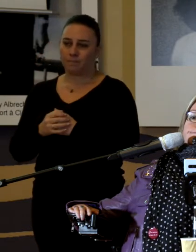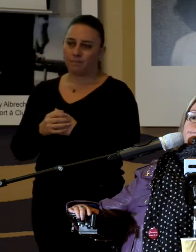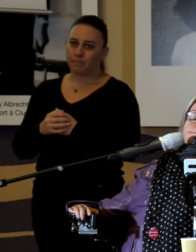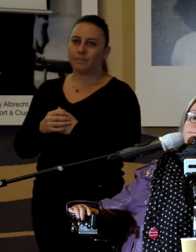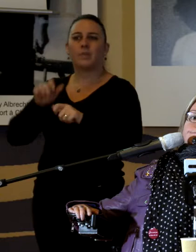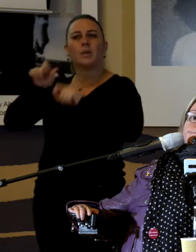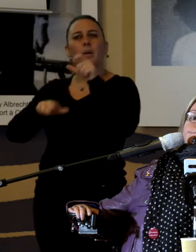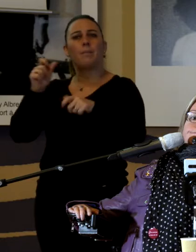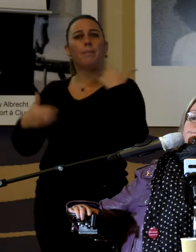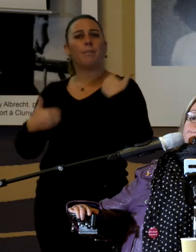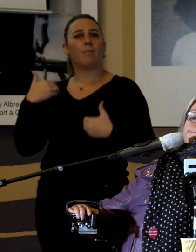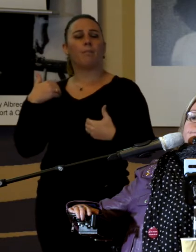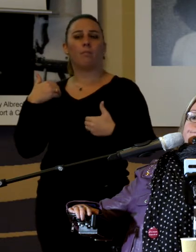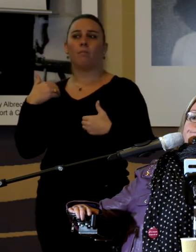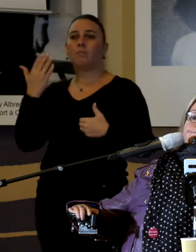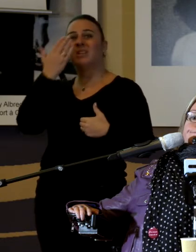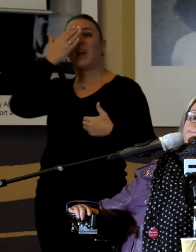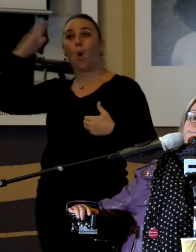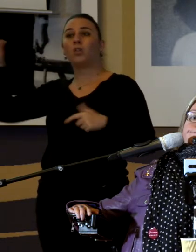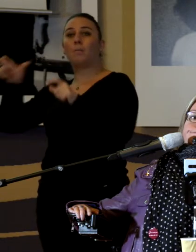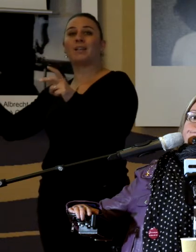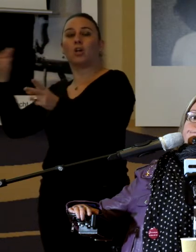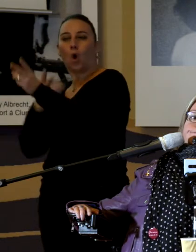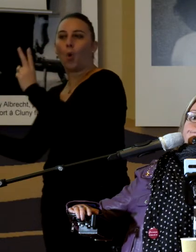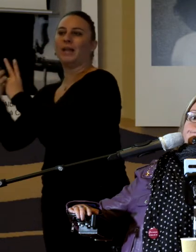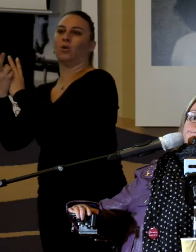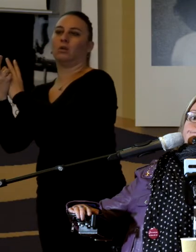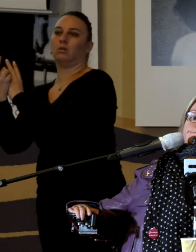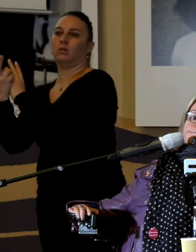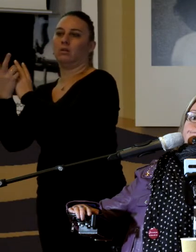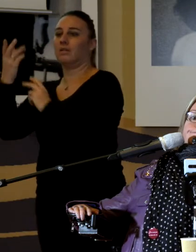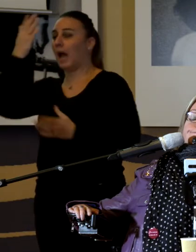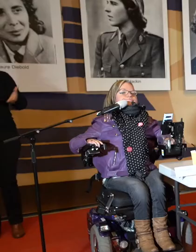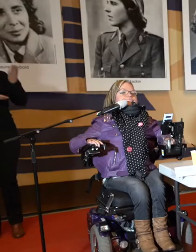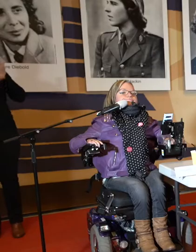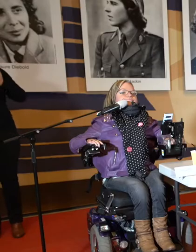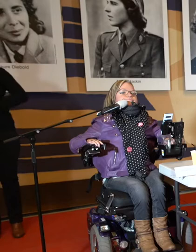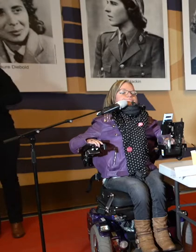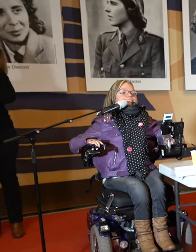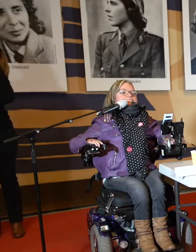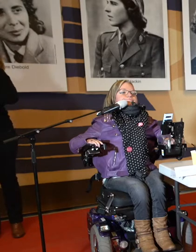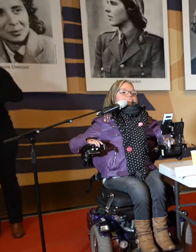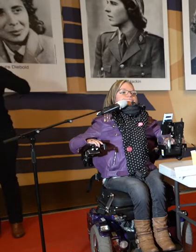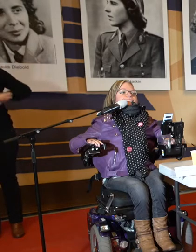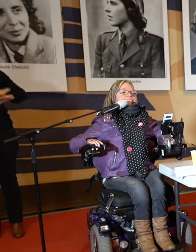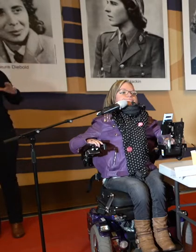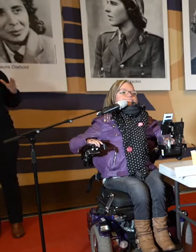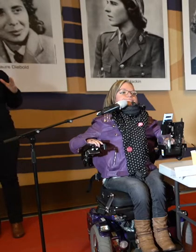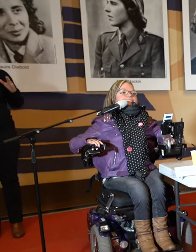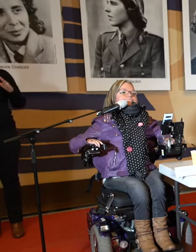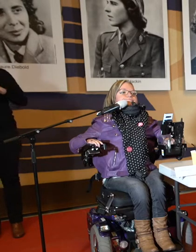les personnes handicapées en fait, sont représentées par d'autres qu'elles-mêmes, voyez, qui parlent pour elles, dans une logique parfaitement